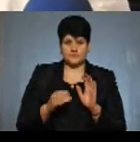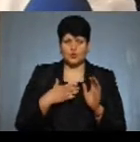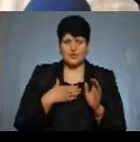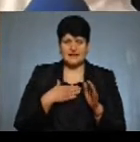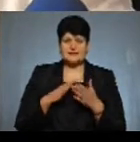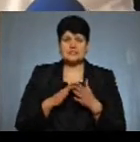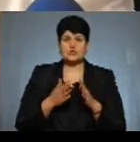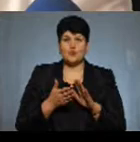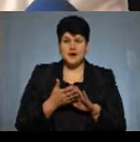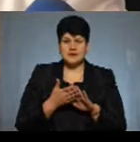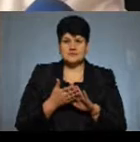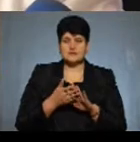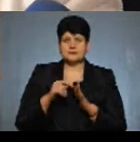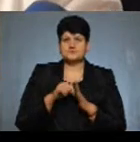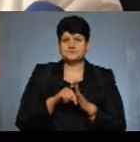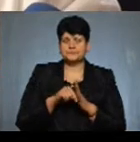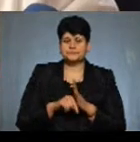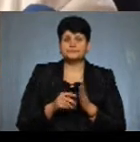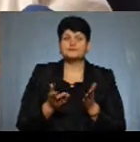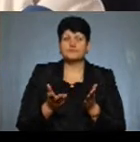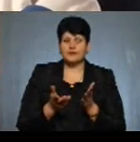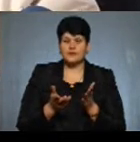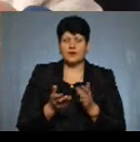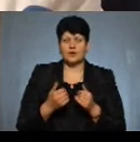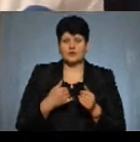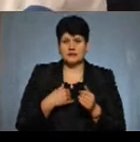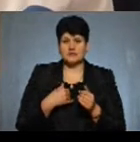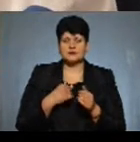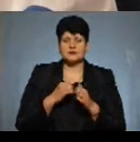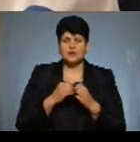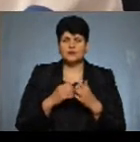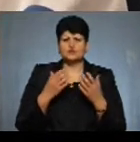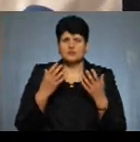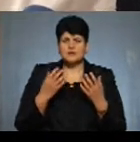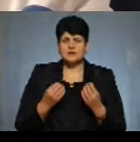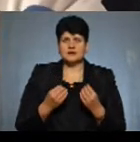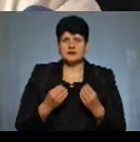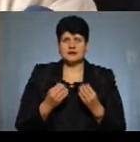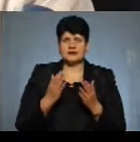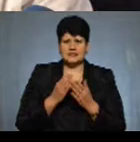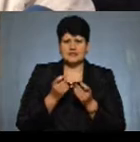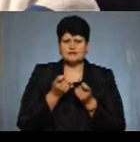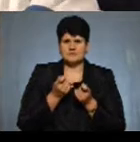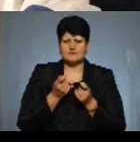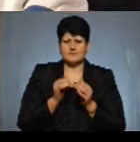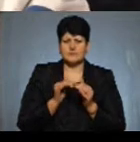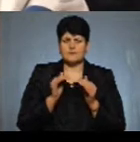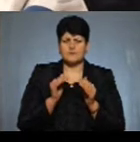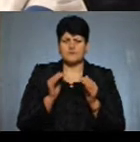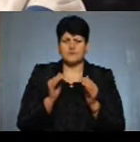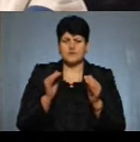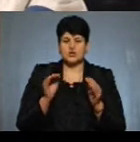8%. У нас ситуація характеризується наступним чином, що у нас йде щоденно невеликий підйом